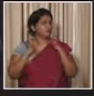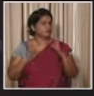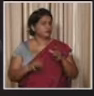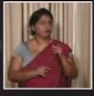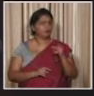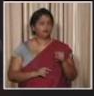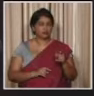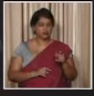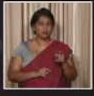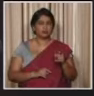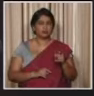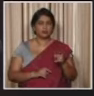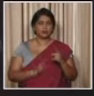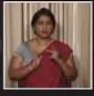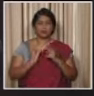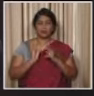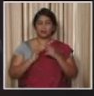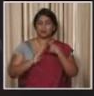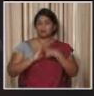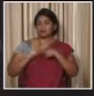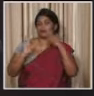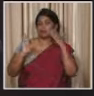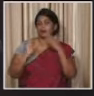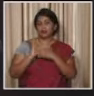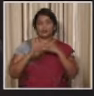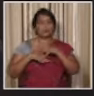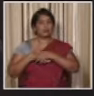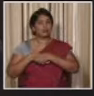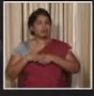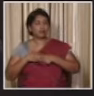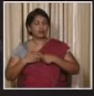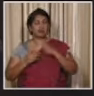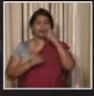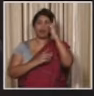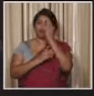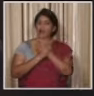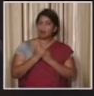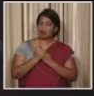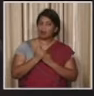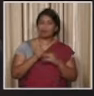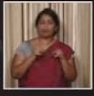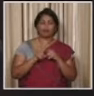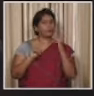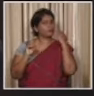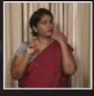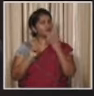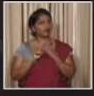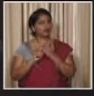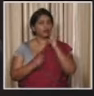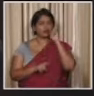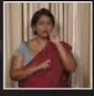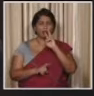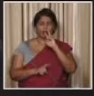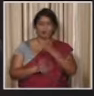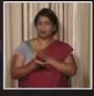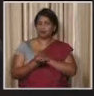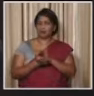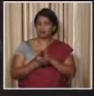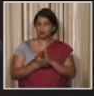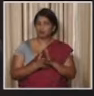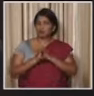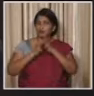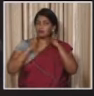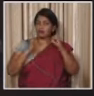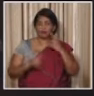වශයෙන් ජාතිකත්වය, ජාතිකවාදය, ආගම වගේ කාරණා කියලා ජනතාව රැවටුණා.